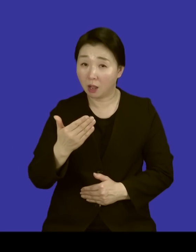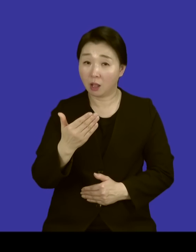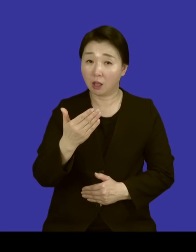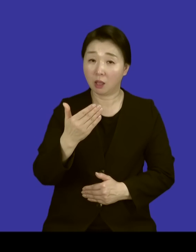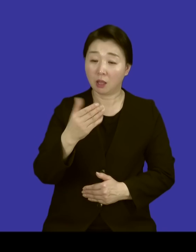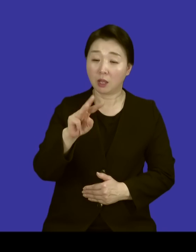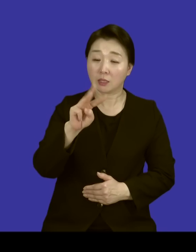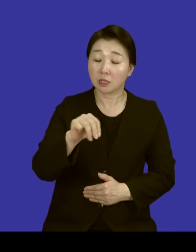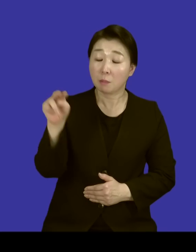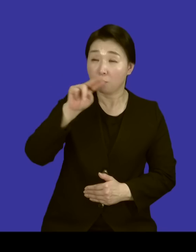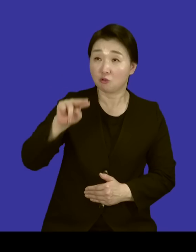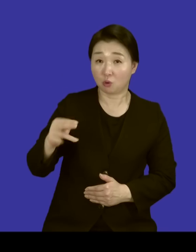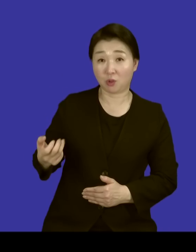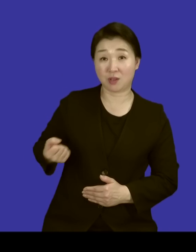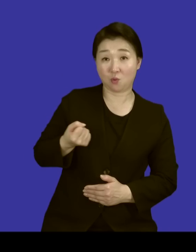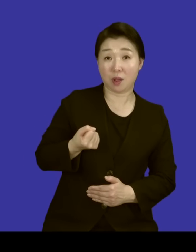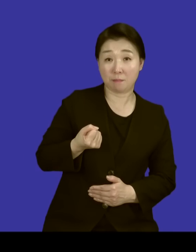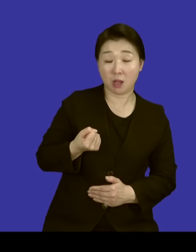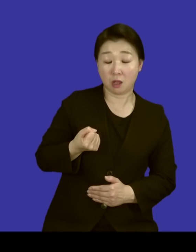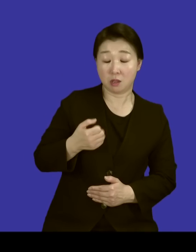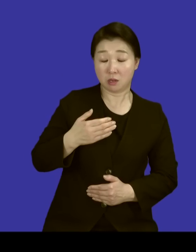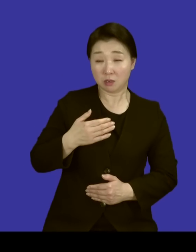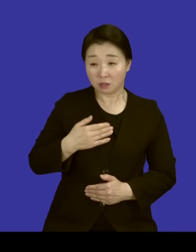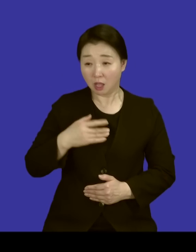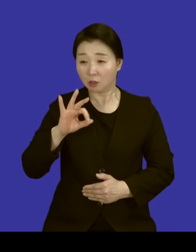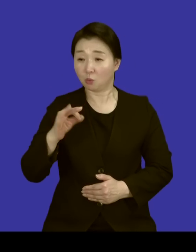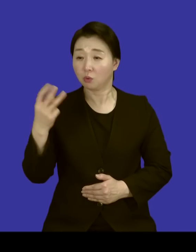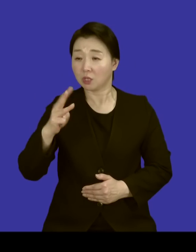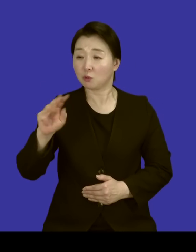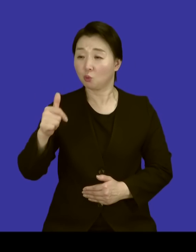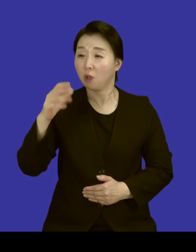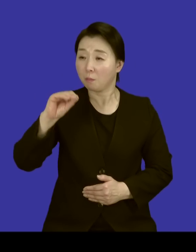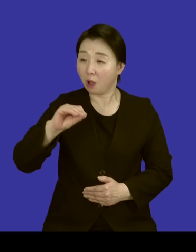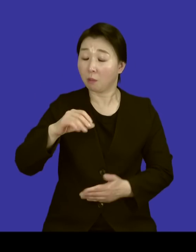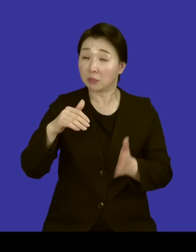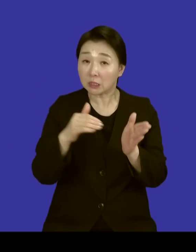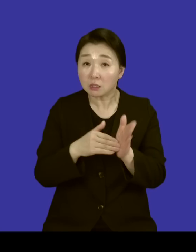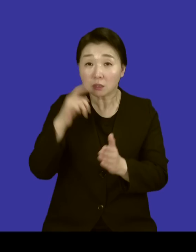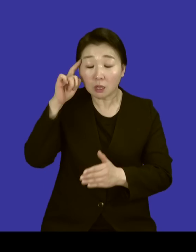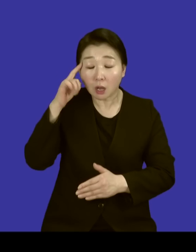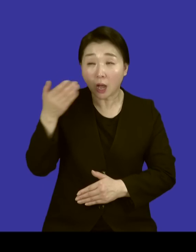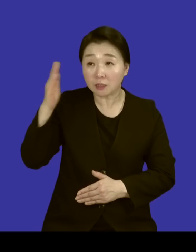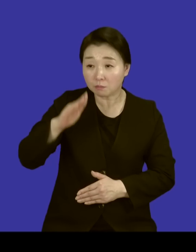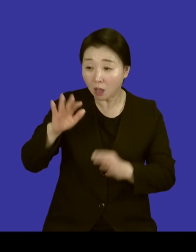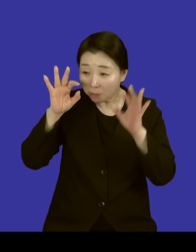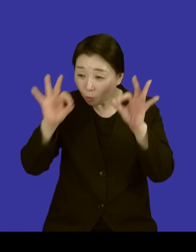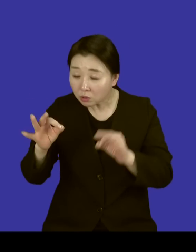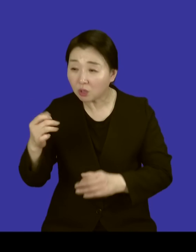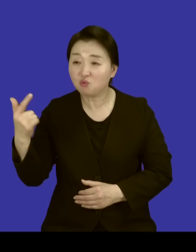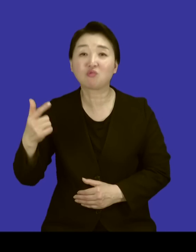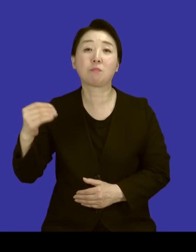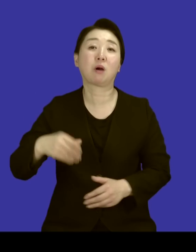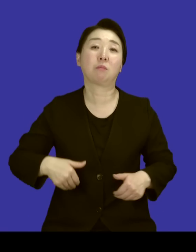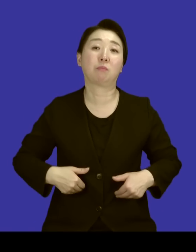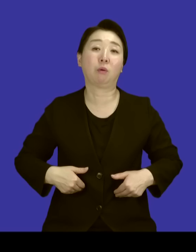불 정도를 들고 왔어요. 예. 저는 3,500만 원이면 될 줄 알았더니 6천만 원이 더 들게 생긴 거예요. 도착해서.